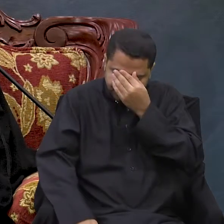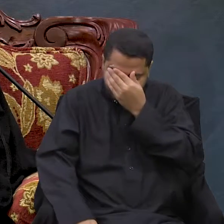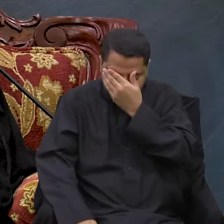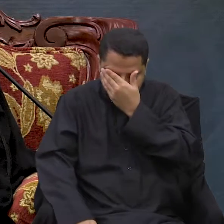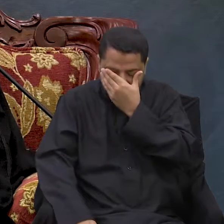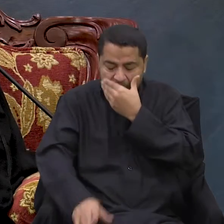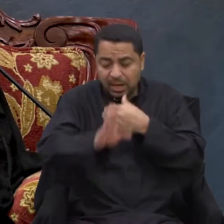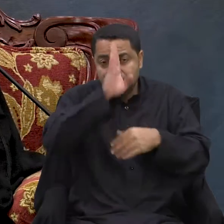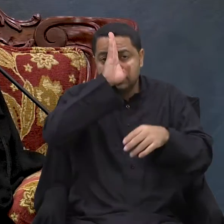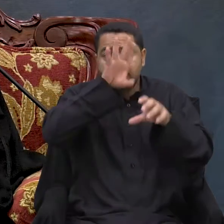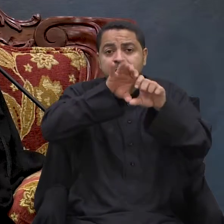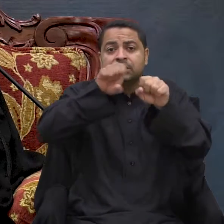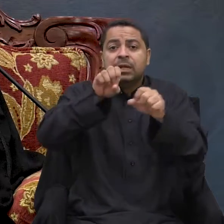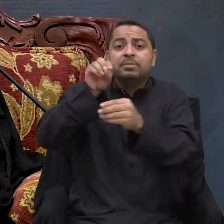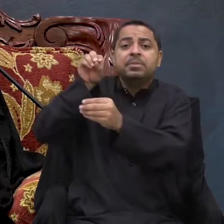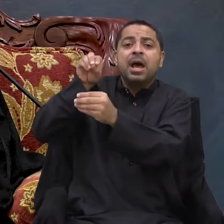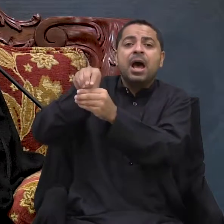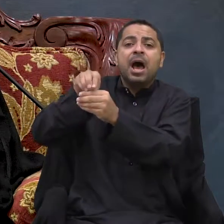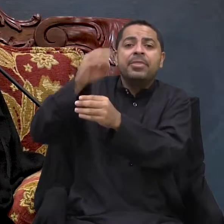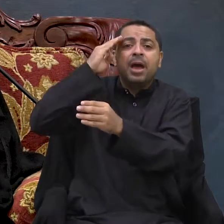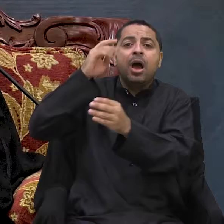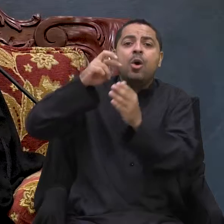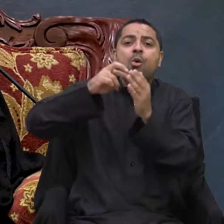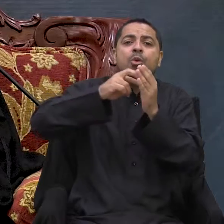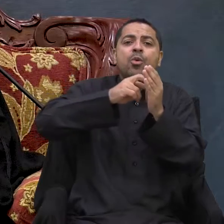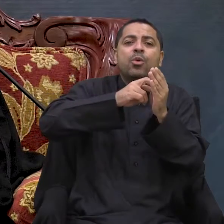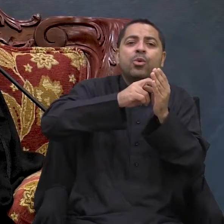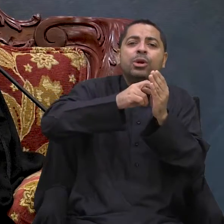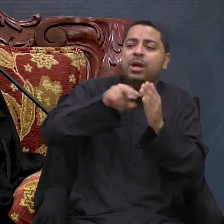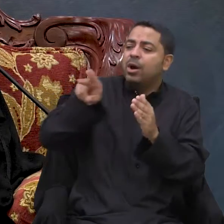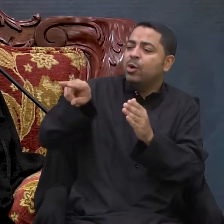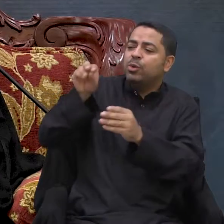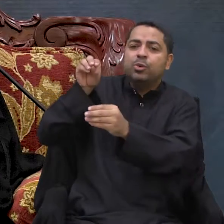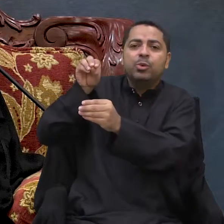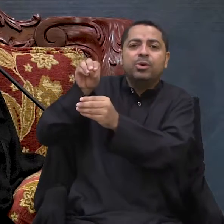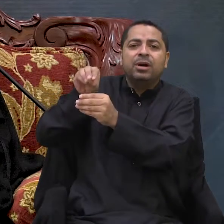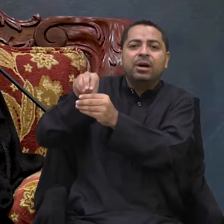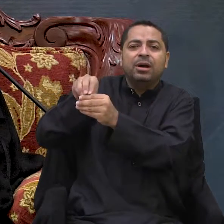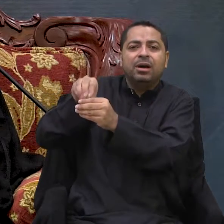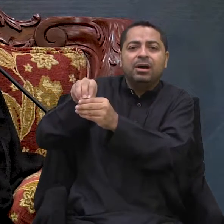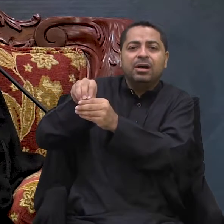أخت يا زينب،